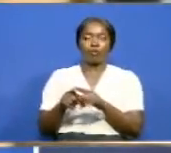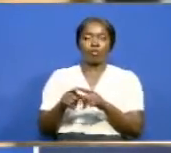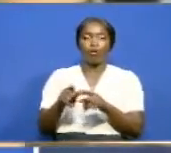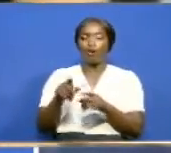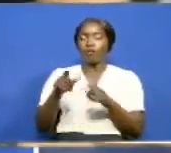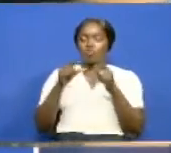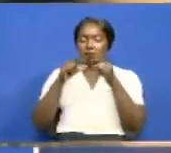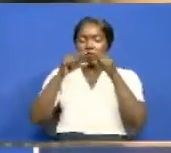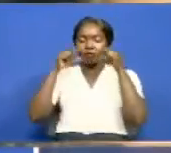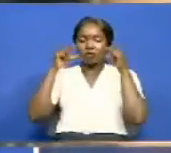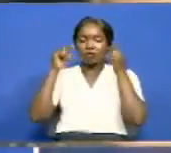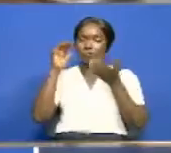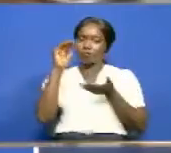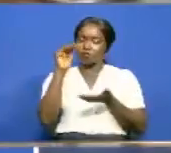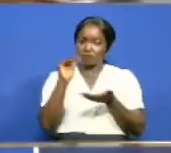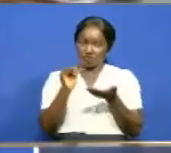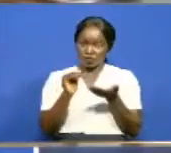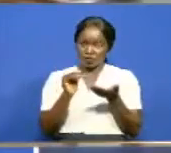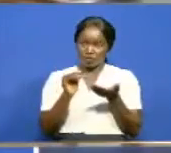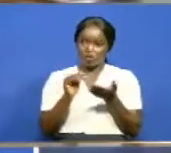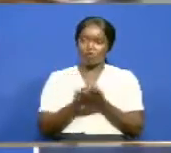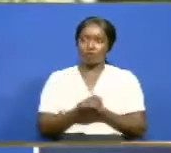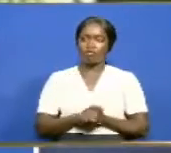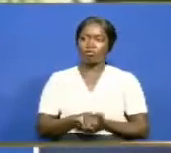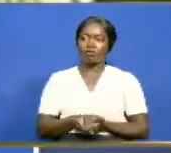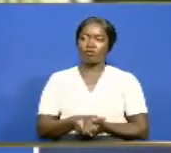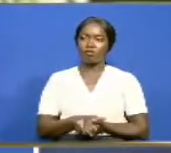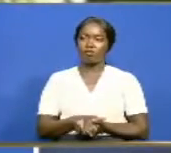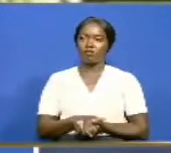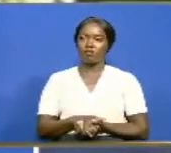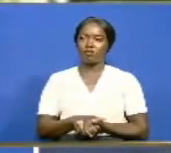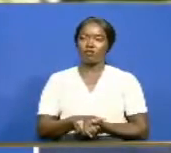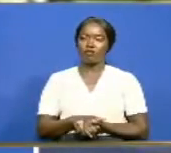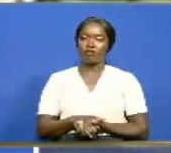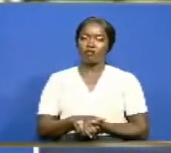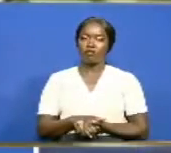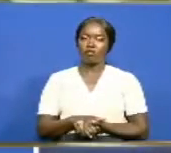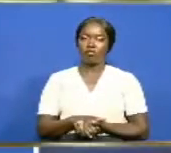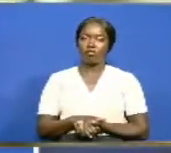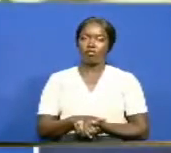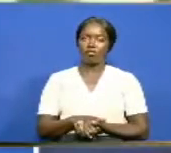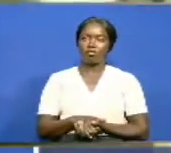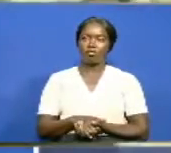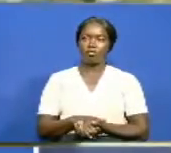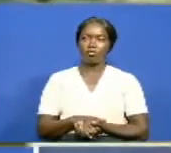kuvalia barakoa. Nancy Okware, Darubini ya Channel 1.